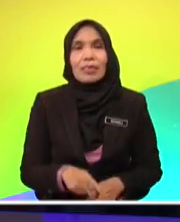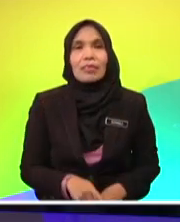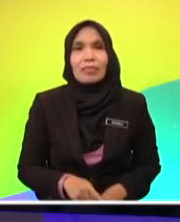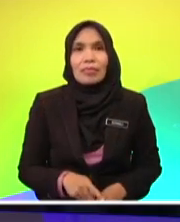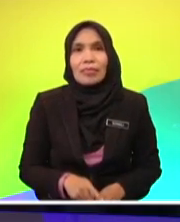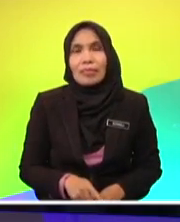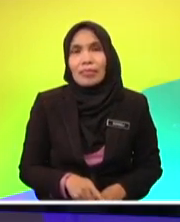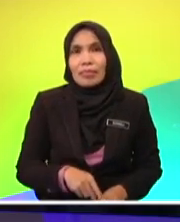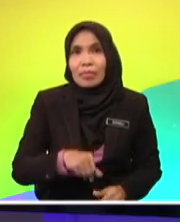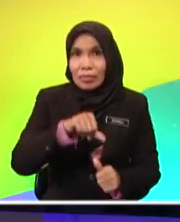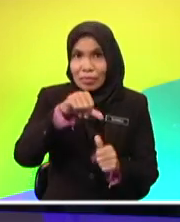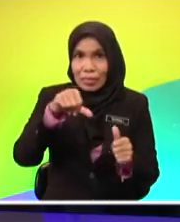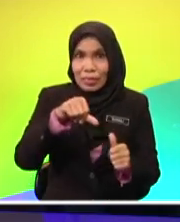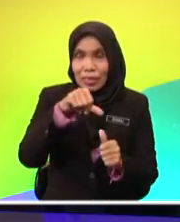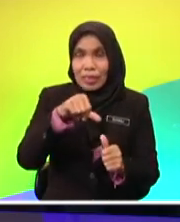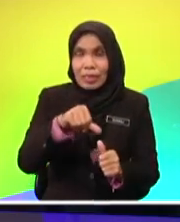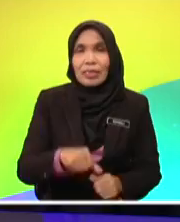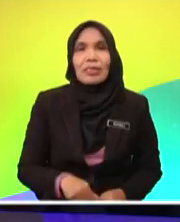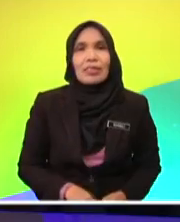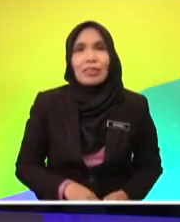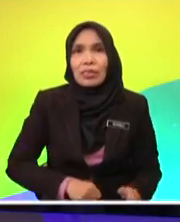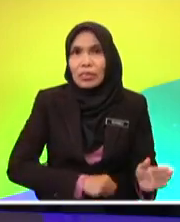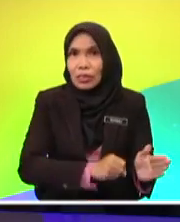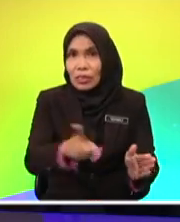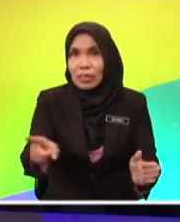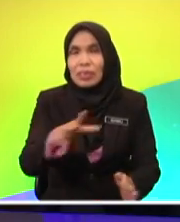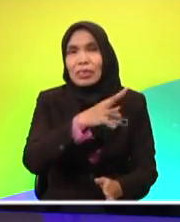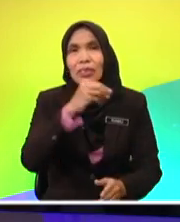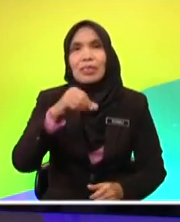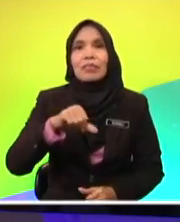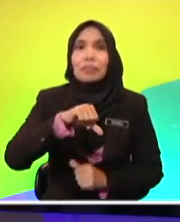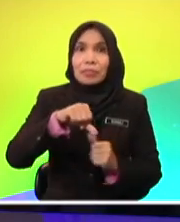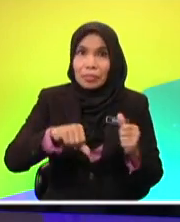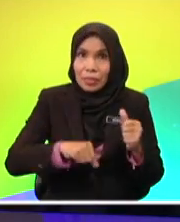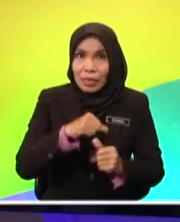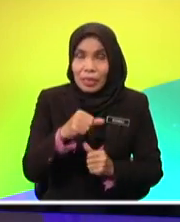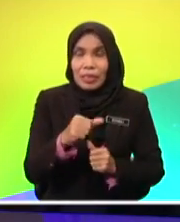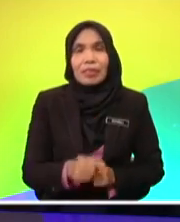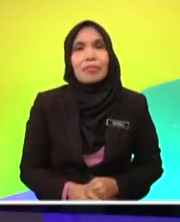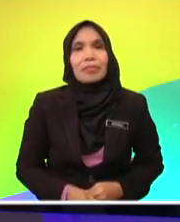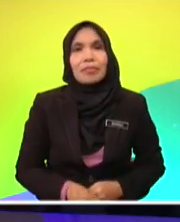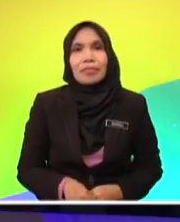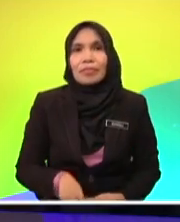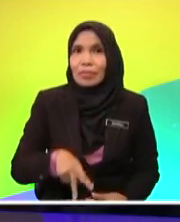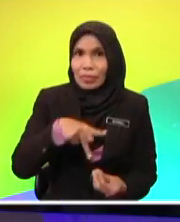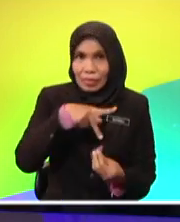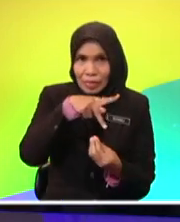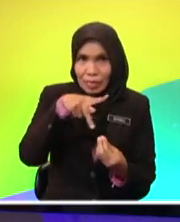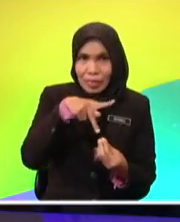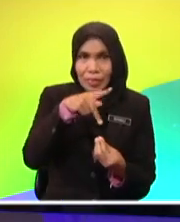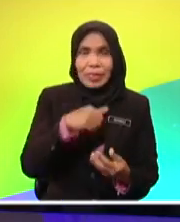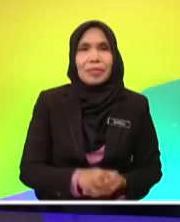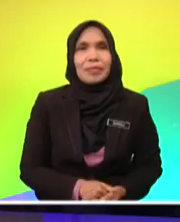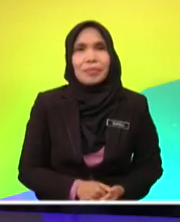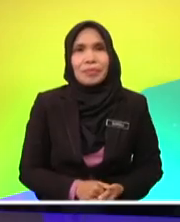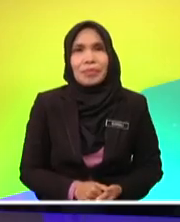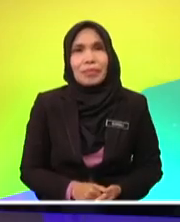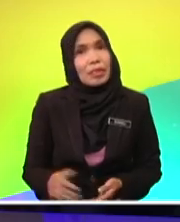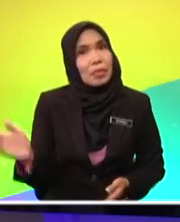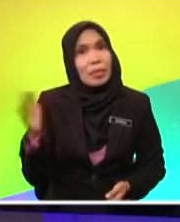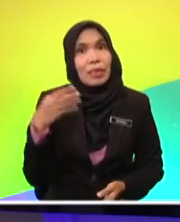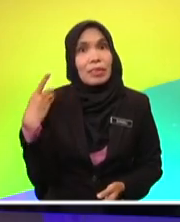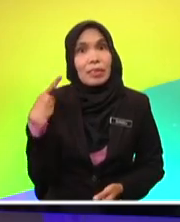sains sosial dan alam sekitar. Jadi, mari kita berkenalan dengan guru-guru kita yang akan bersama